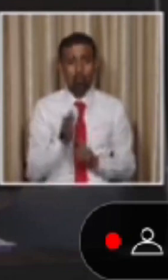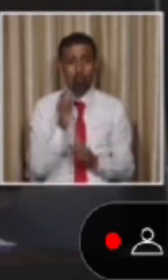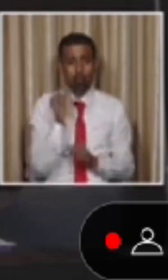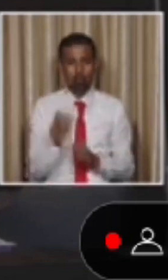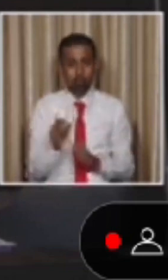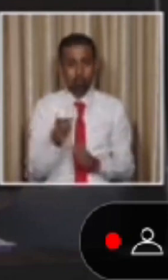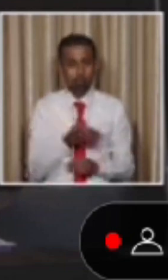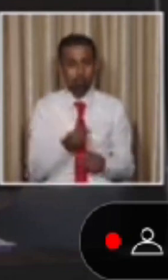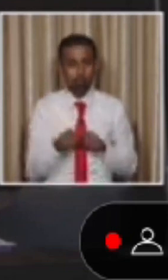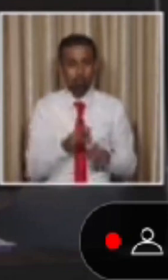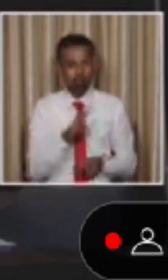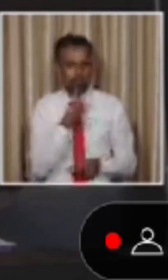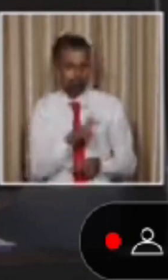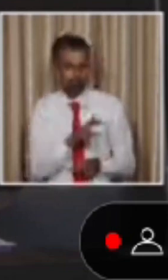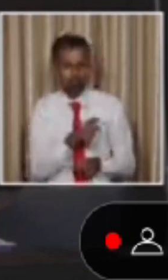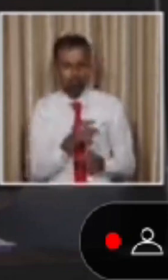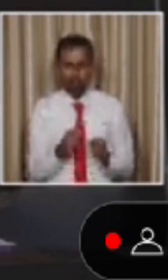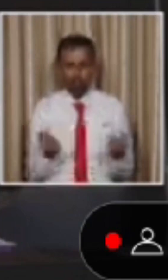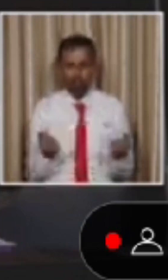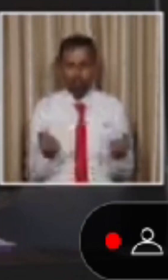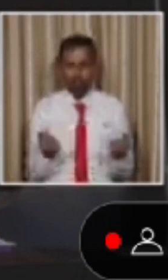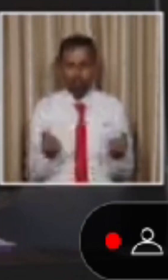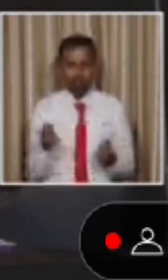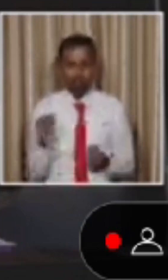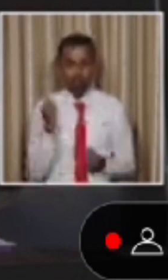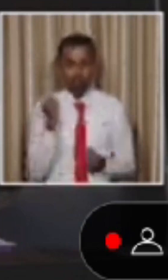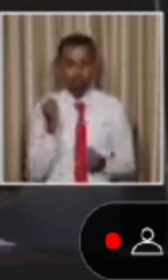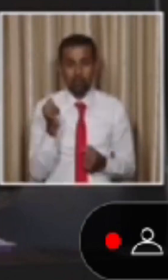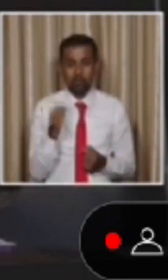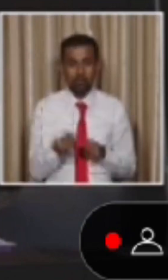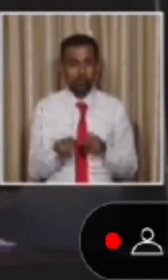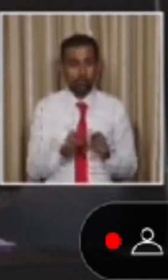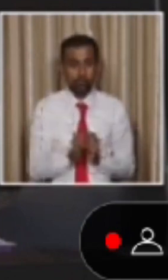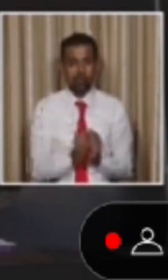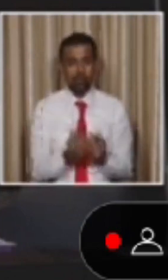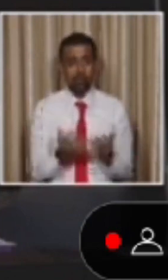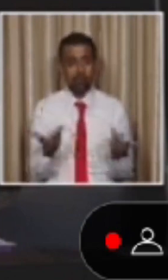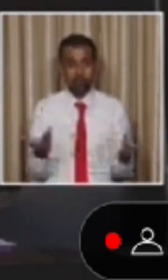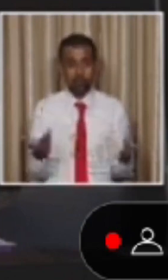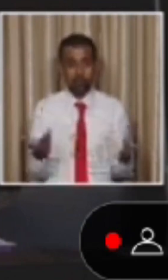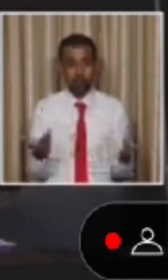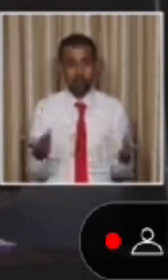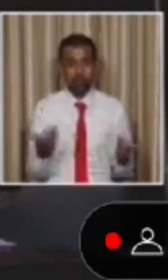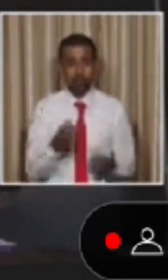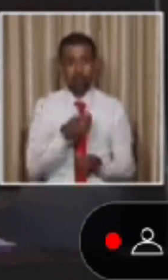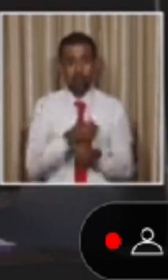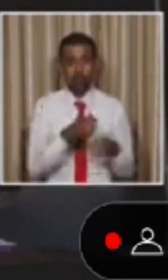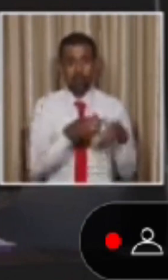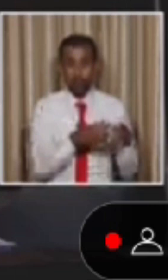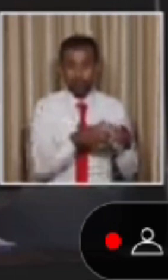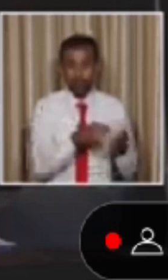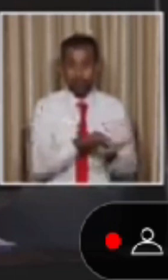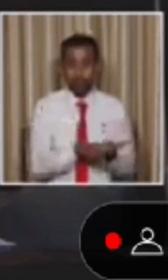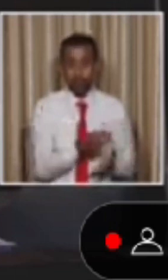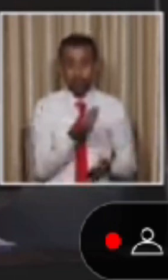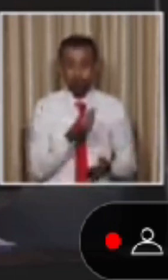මේ විදියට විශ්වාසනීයභාවයේ කඩ වුණාම ඒ නිලධාරින්ටත් මේ විදියට වැඩ කරන්න බැරි වෙන නිසා කරුණා කරලා ආණ්ඩු පක්ෂයේ තීන්දුවක් අරගෙන